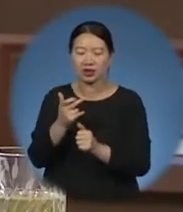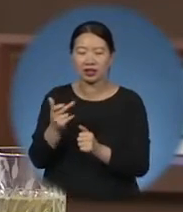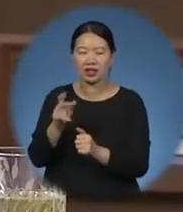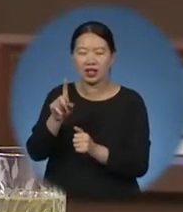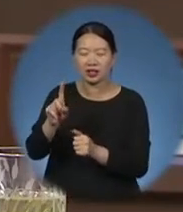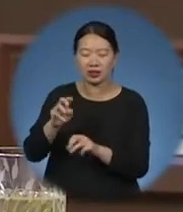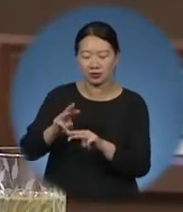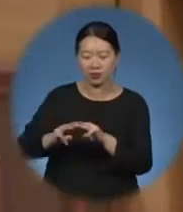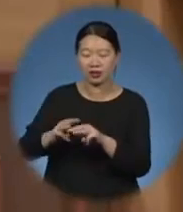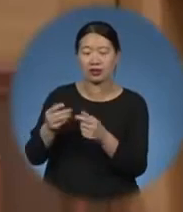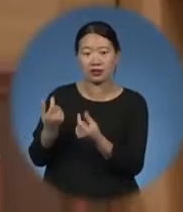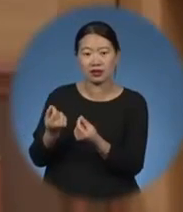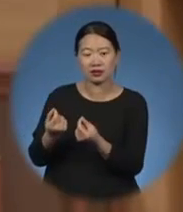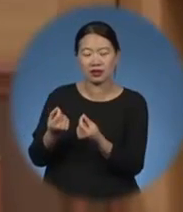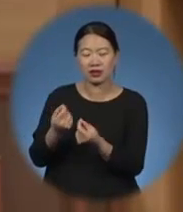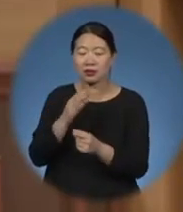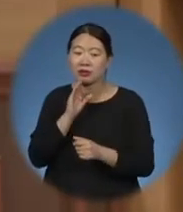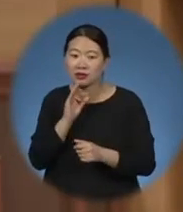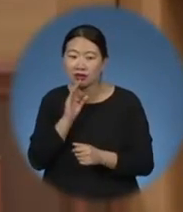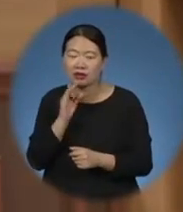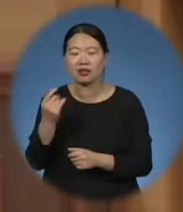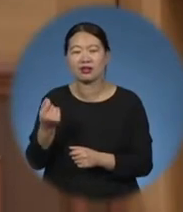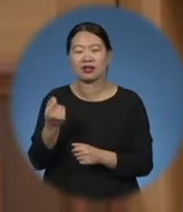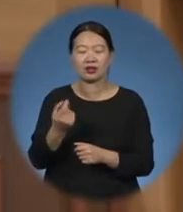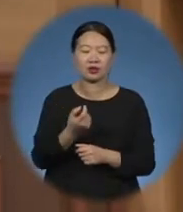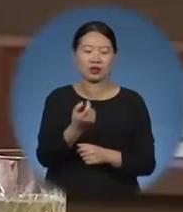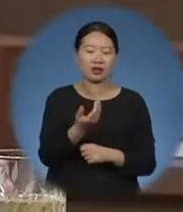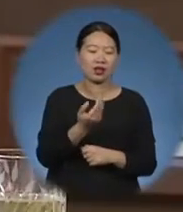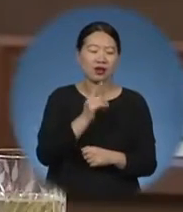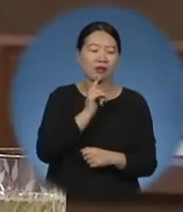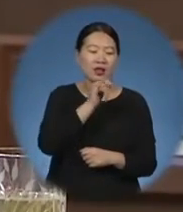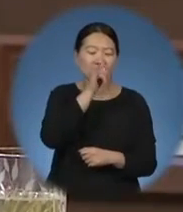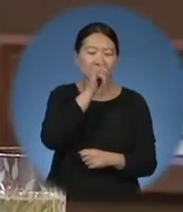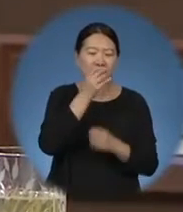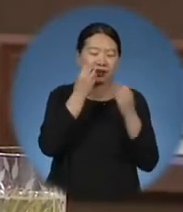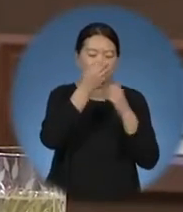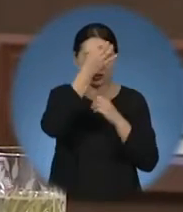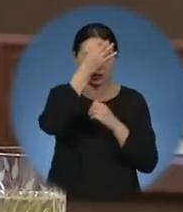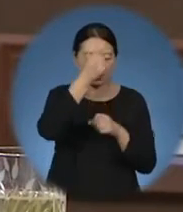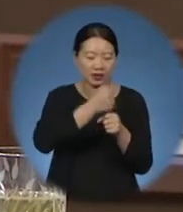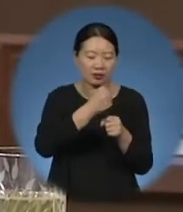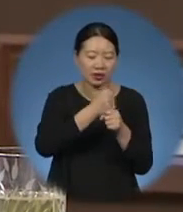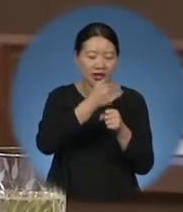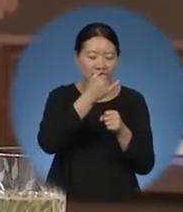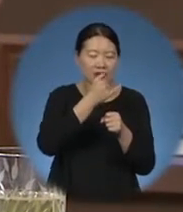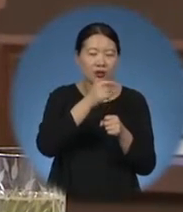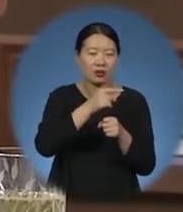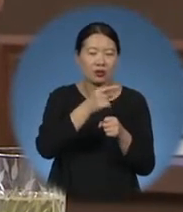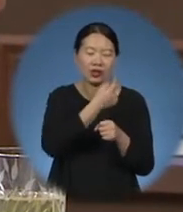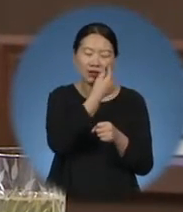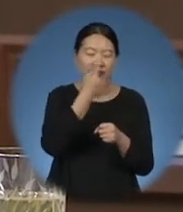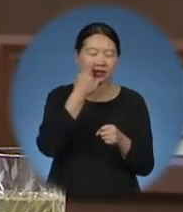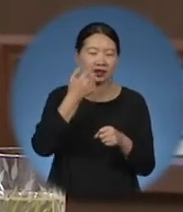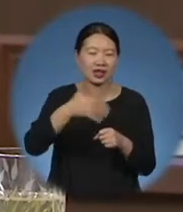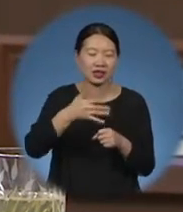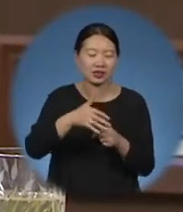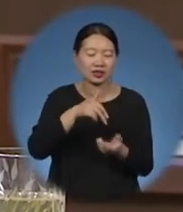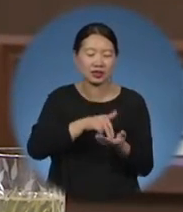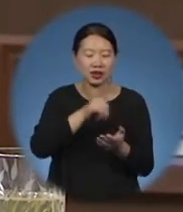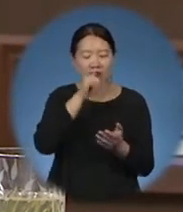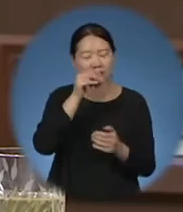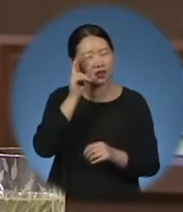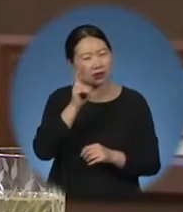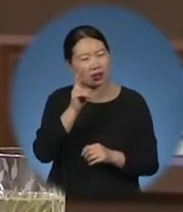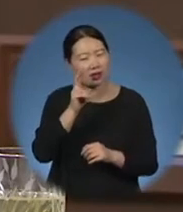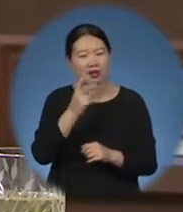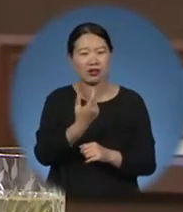되는 거죠. 그렇습니다. 네. 조금 아까 언급하신 그 신기술 개발 부분 예. 아직 입증되지 않은 경우도 있을 수 있지 않습니까?